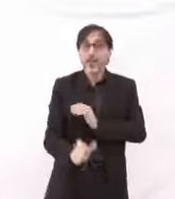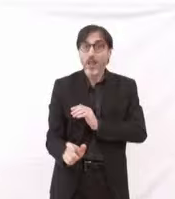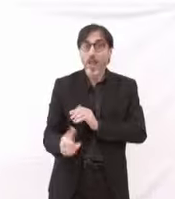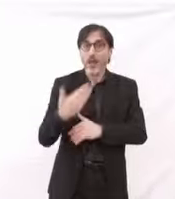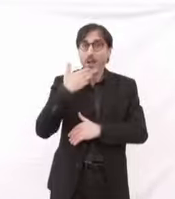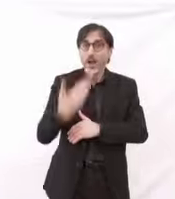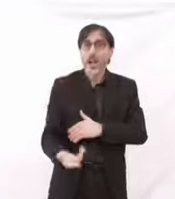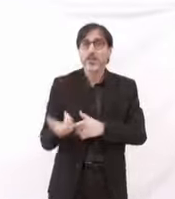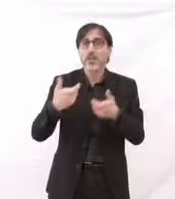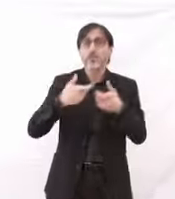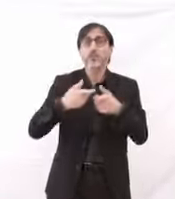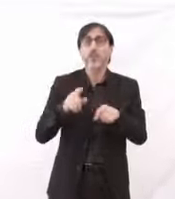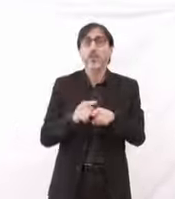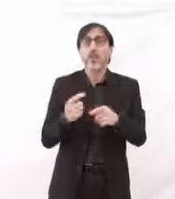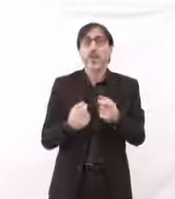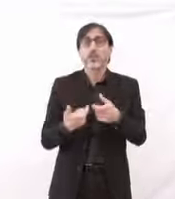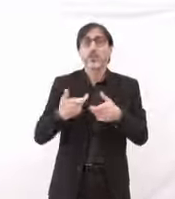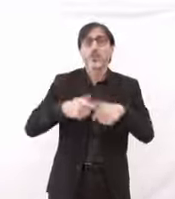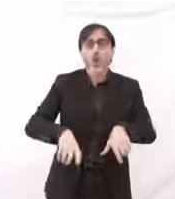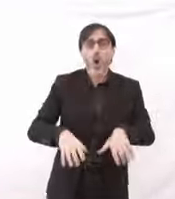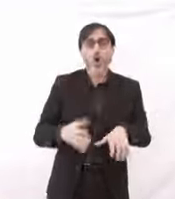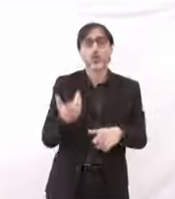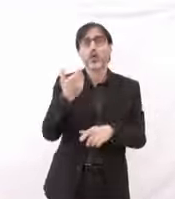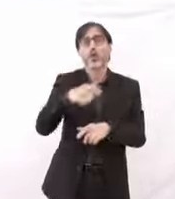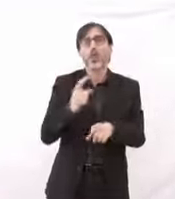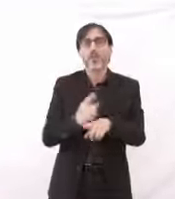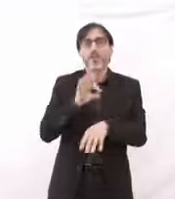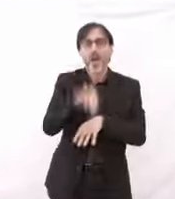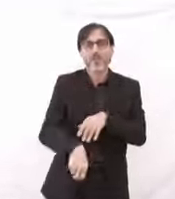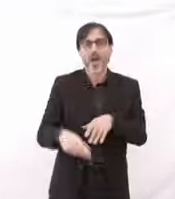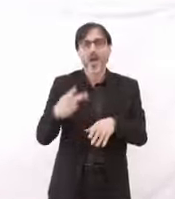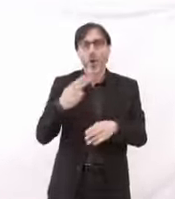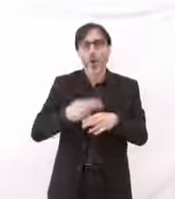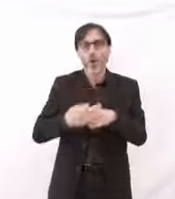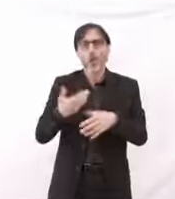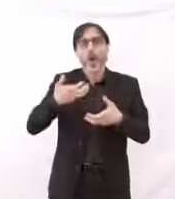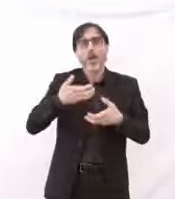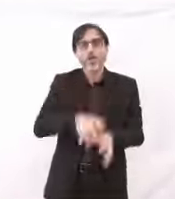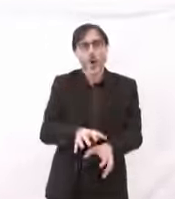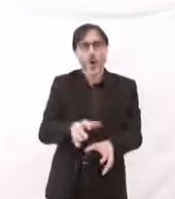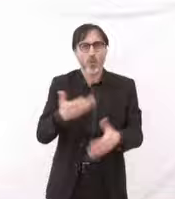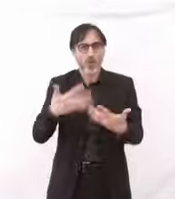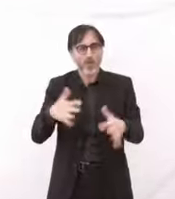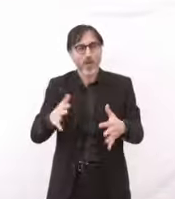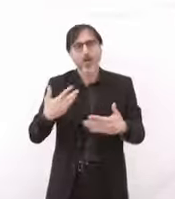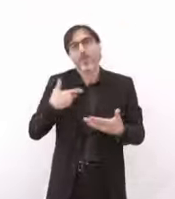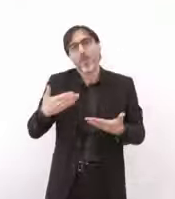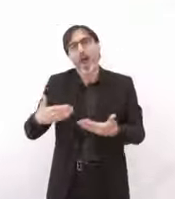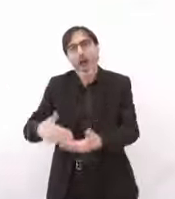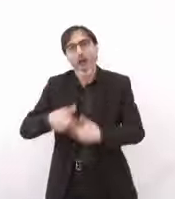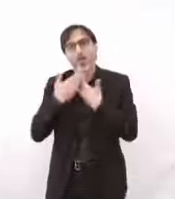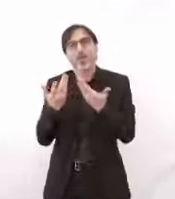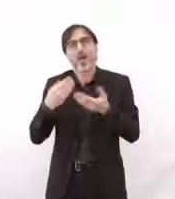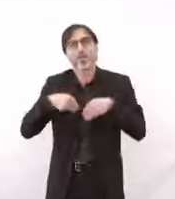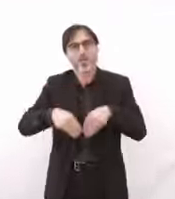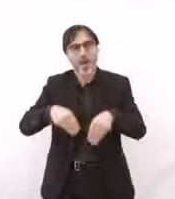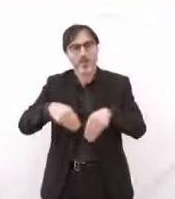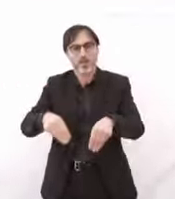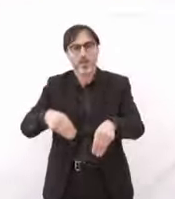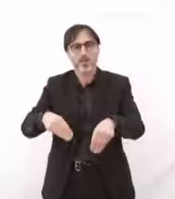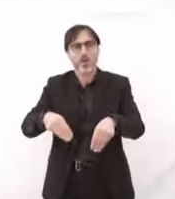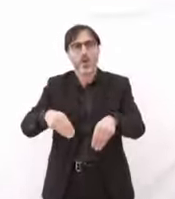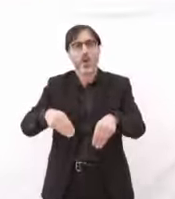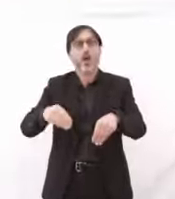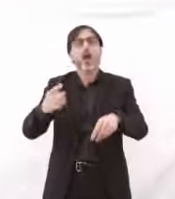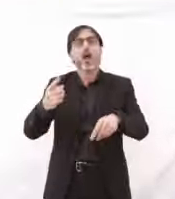una scontistica per coloro che dovevano raggiungere Roma e quindi ci ha aiutato, ha favorito la partecipazione in questo modo.